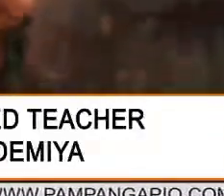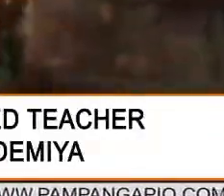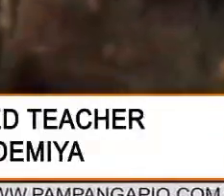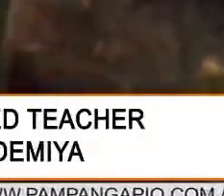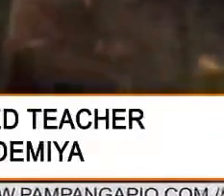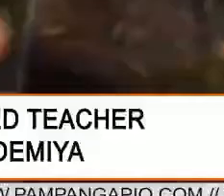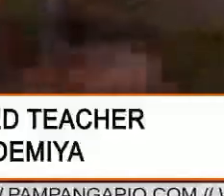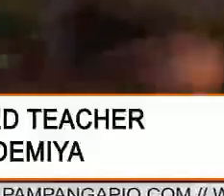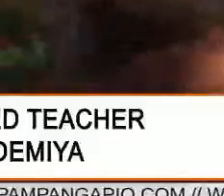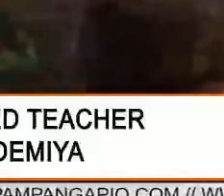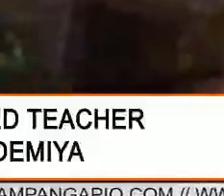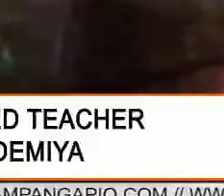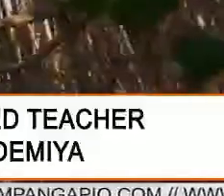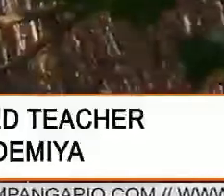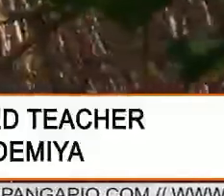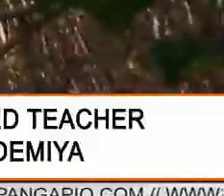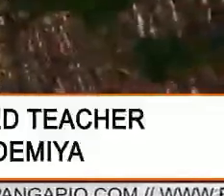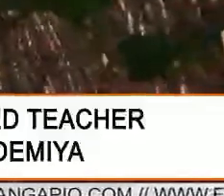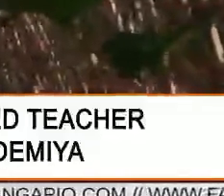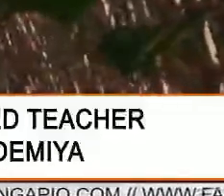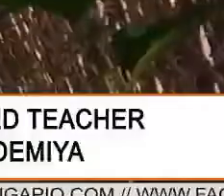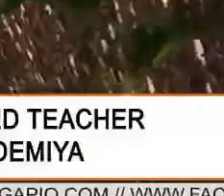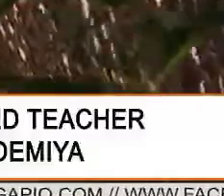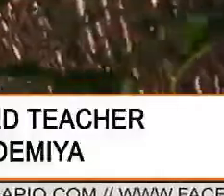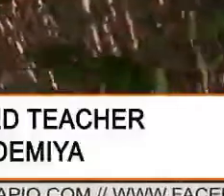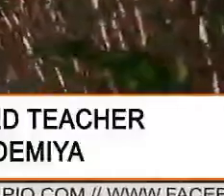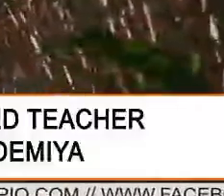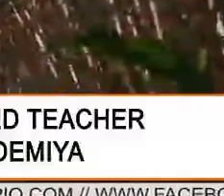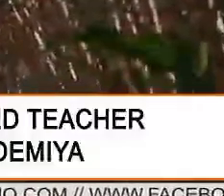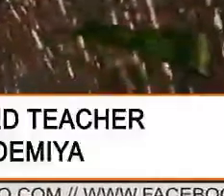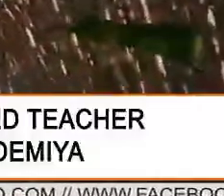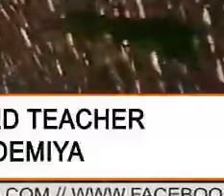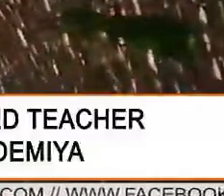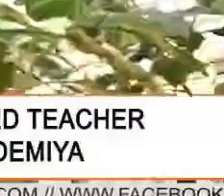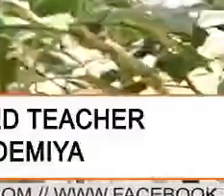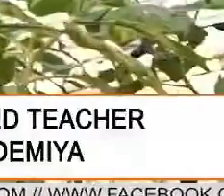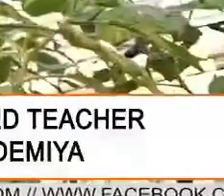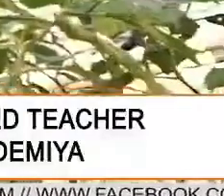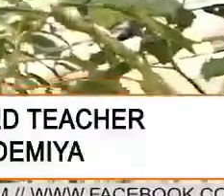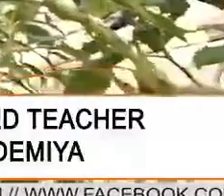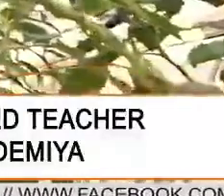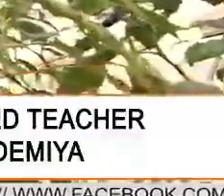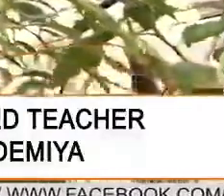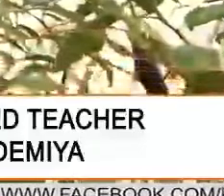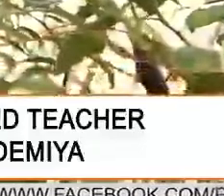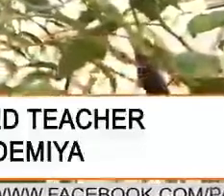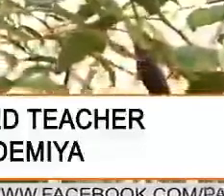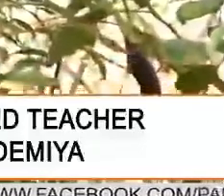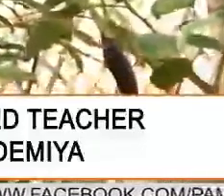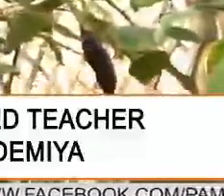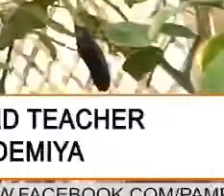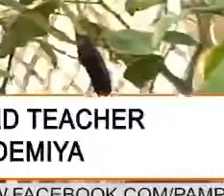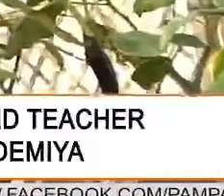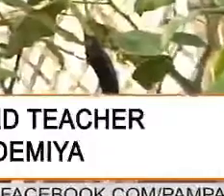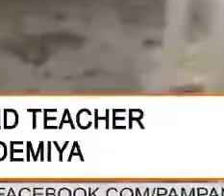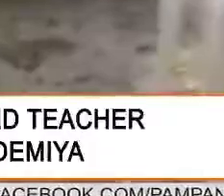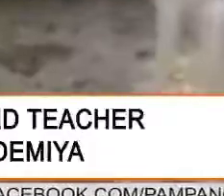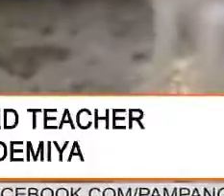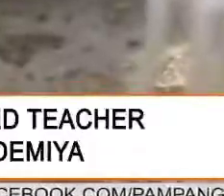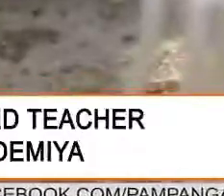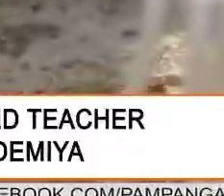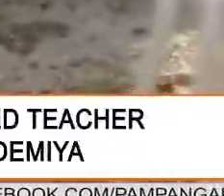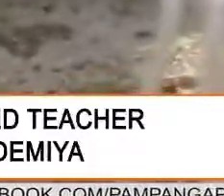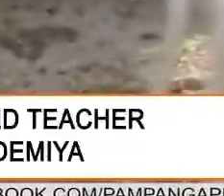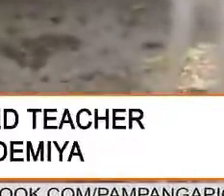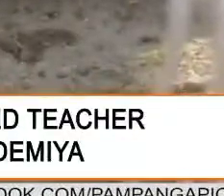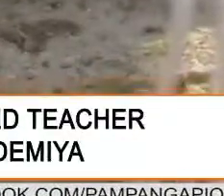sa mga pananim niya. Kaya naman ngayong pandemya, make yourself busy, bawasan ang stress, at mas maging productive sa